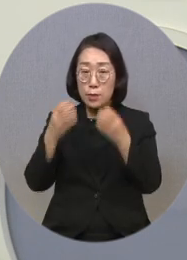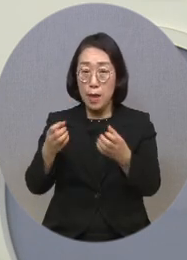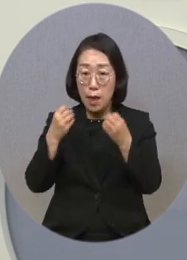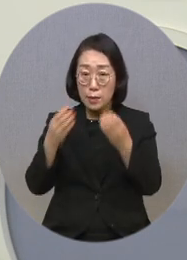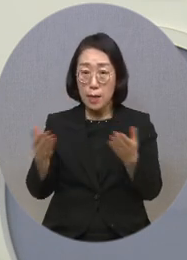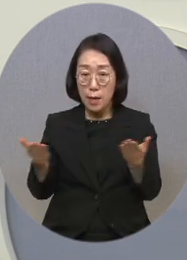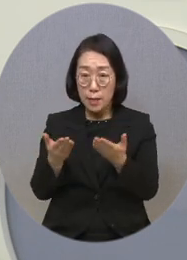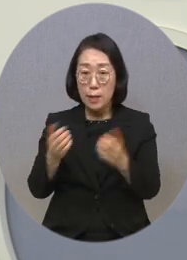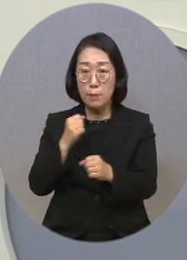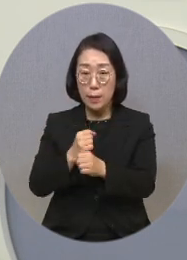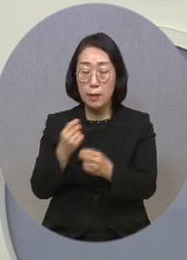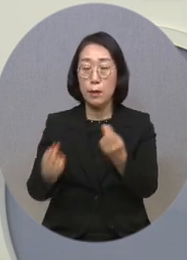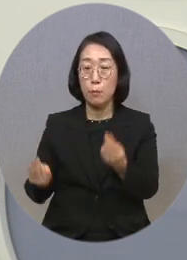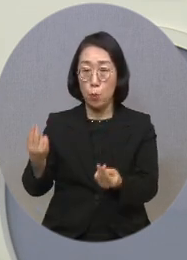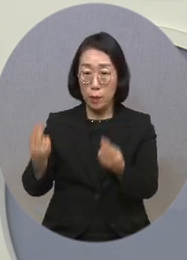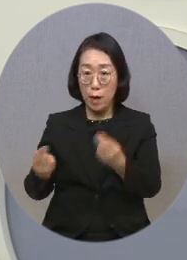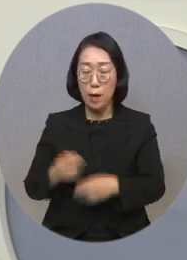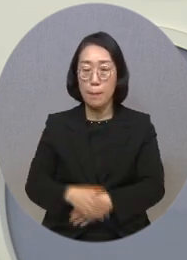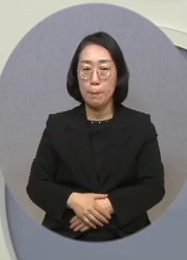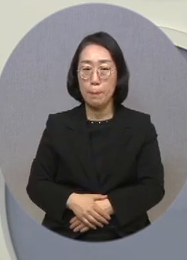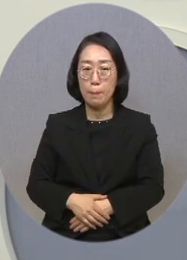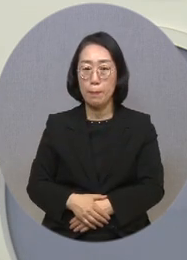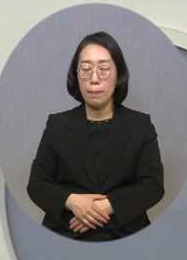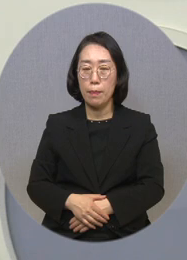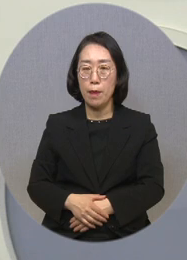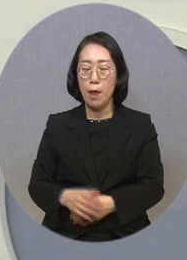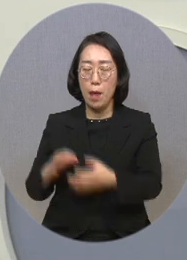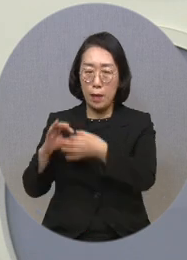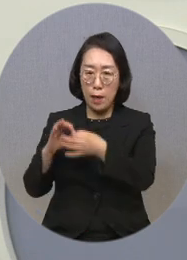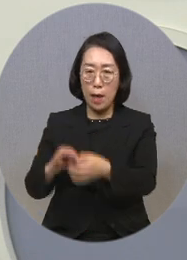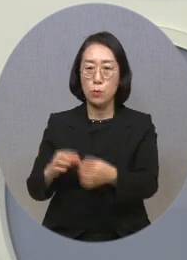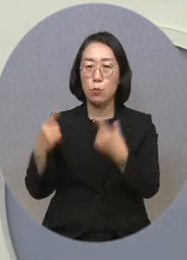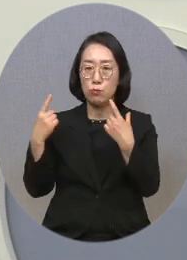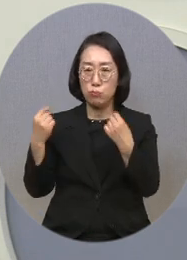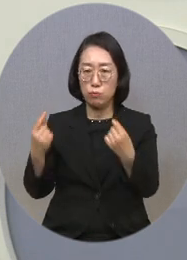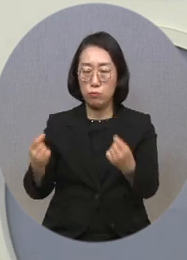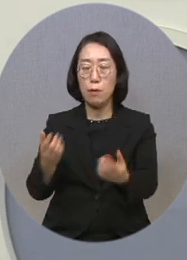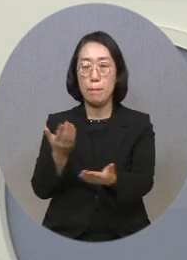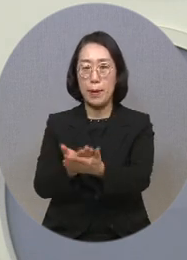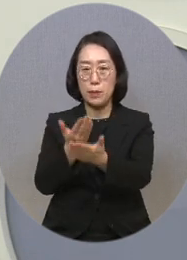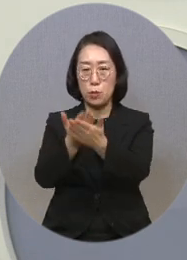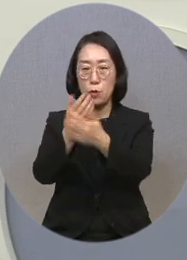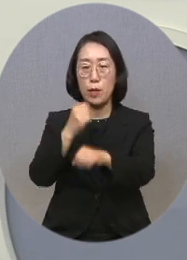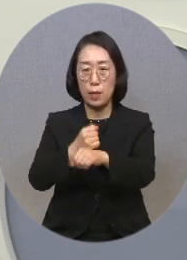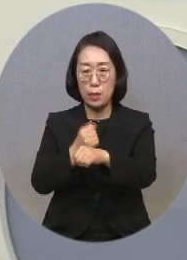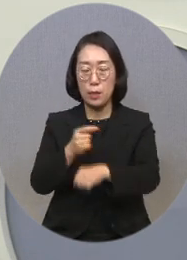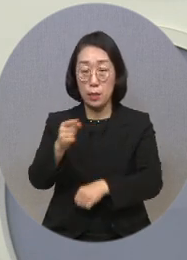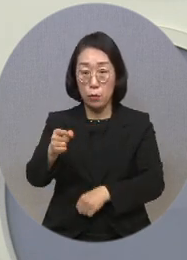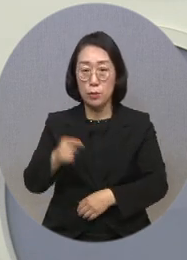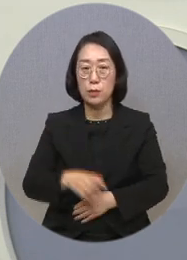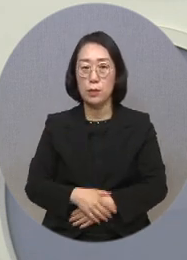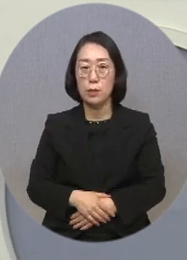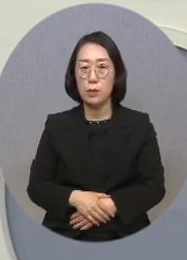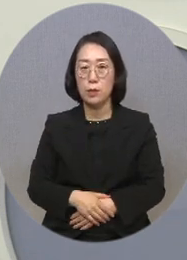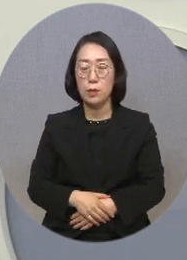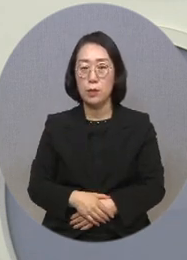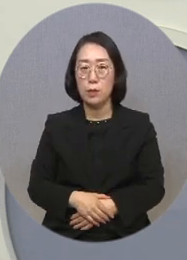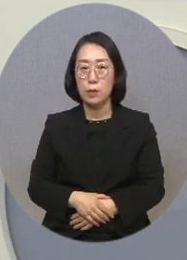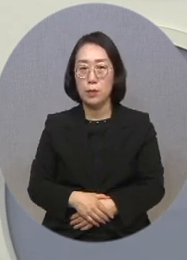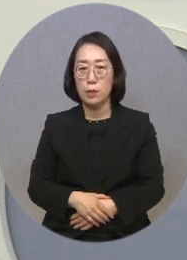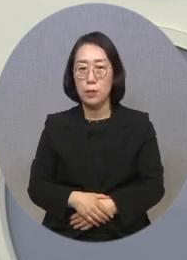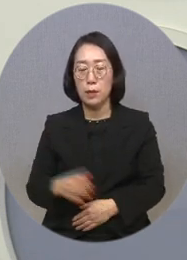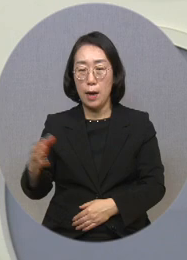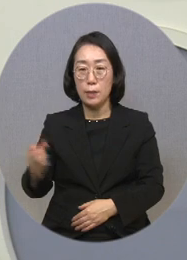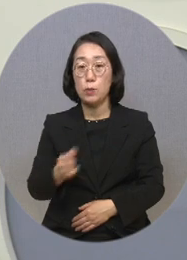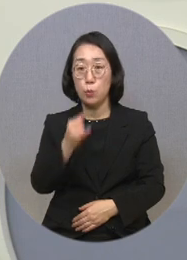만드는 것보다는 이렇게 해오던 일을 거기에서 발전해가는 그러한 기운을 많이 가지고 있는